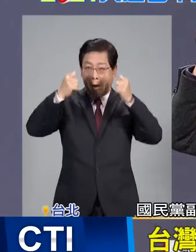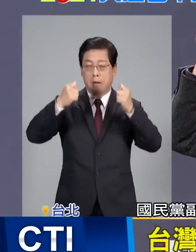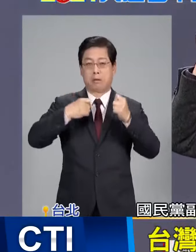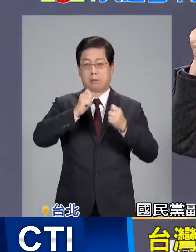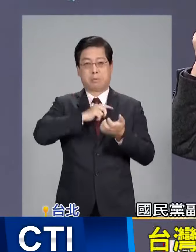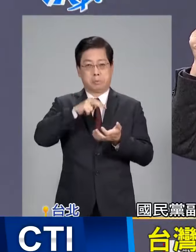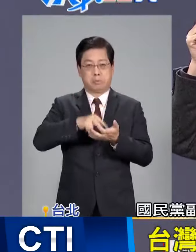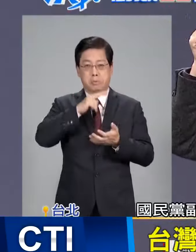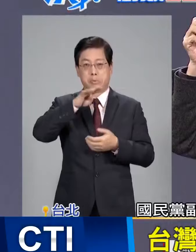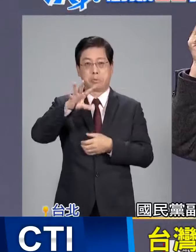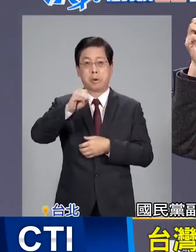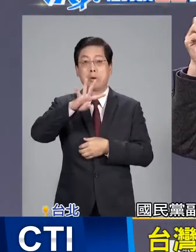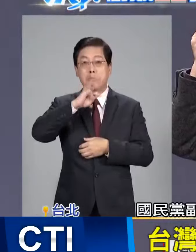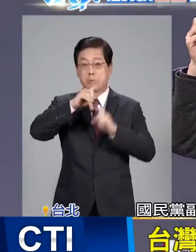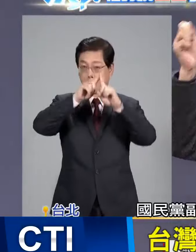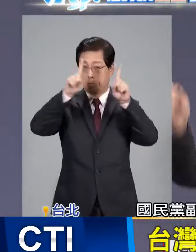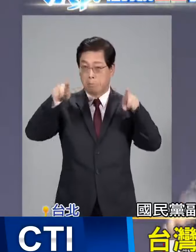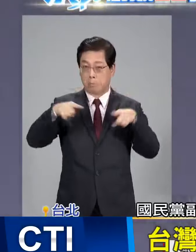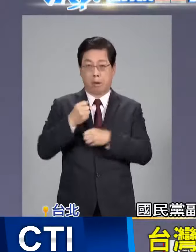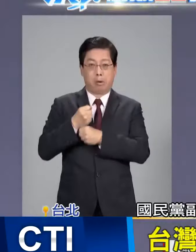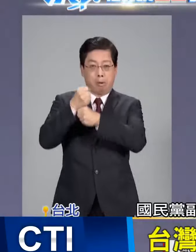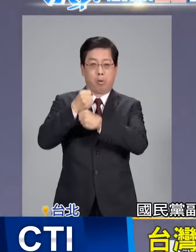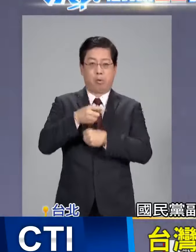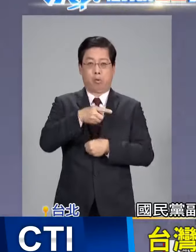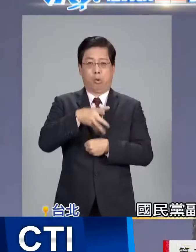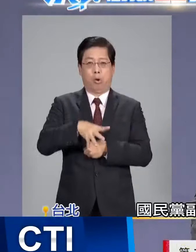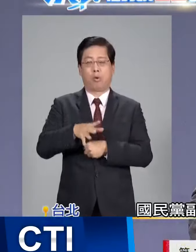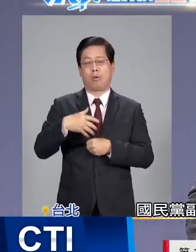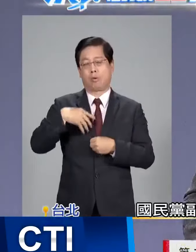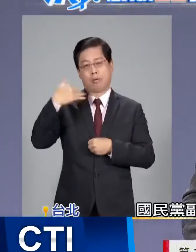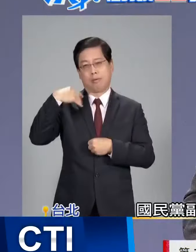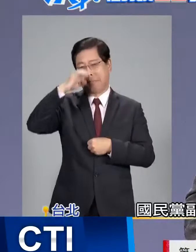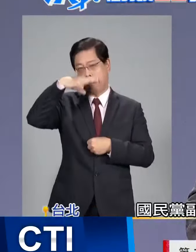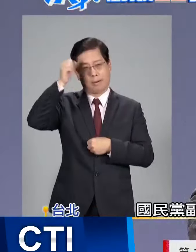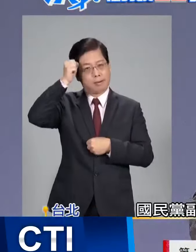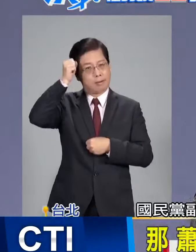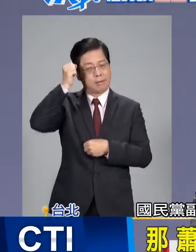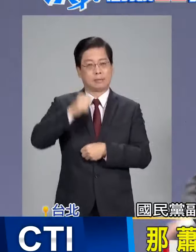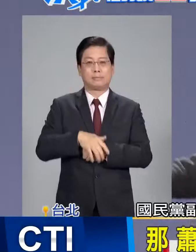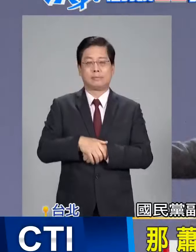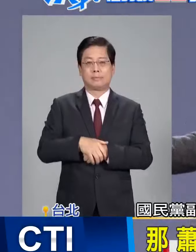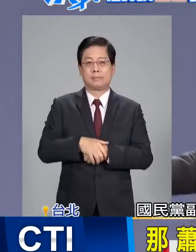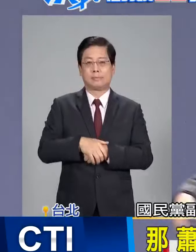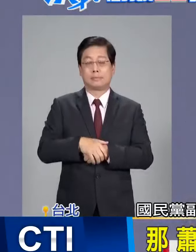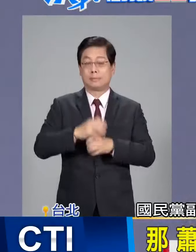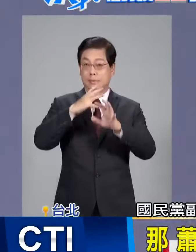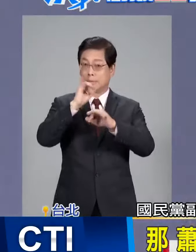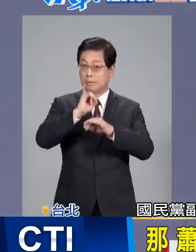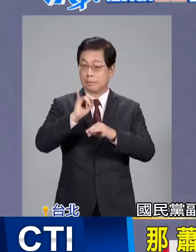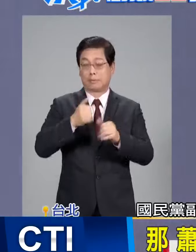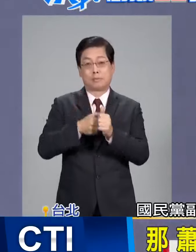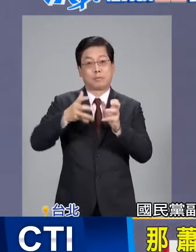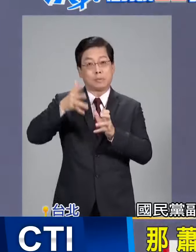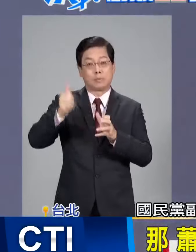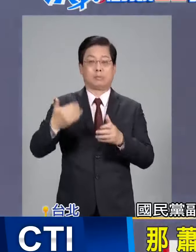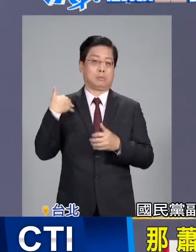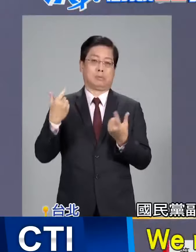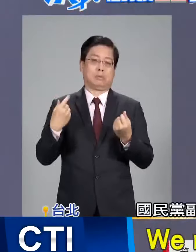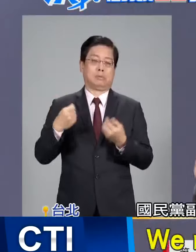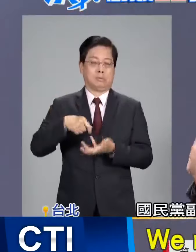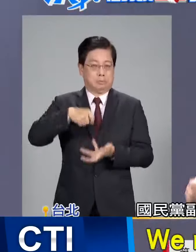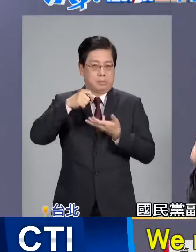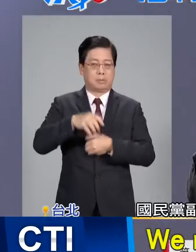台湾独立万岁的这个标志，我想大家都记得哈。那萧美琴副总统候选人也曾经说